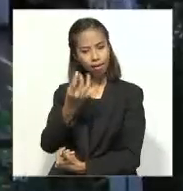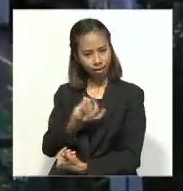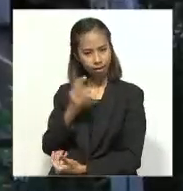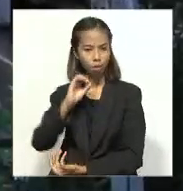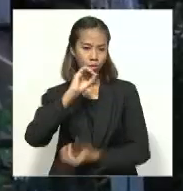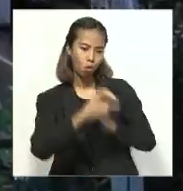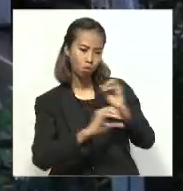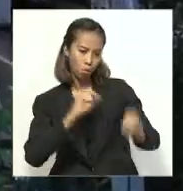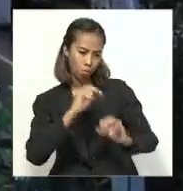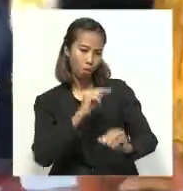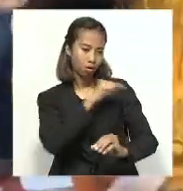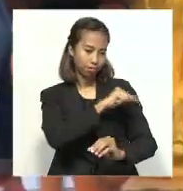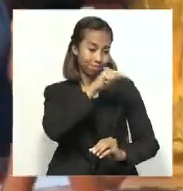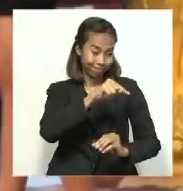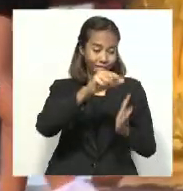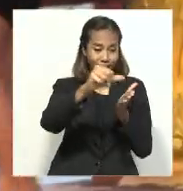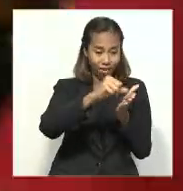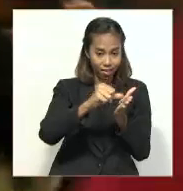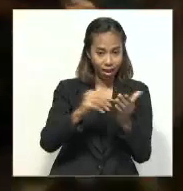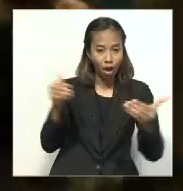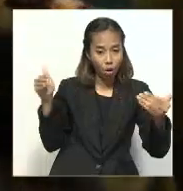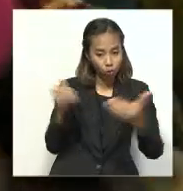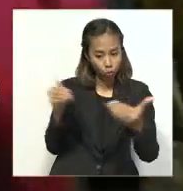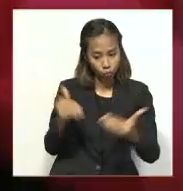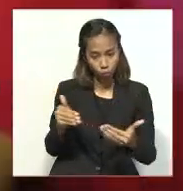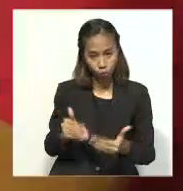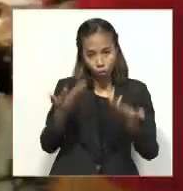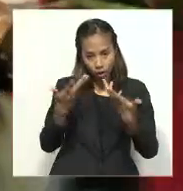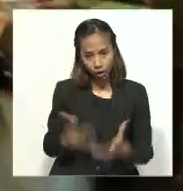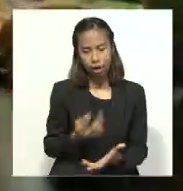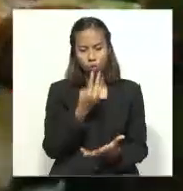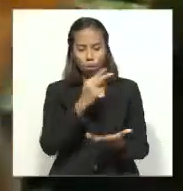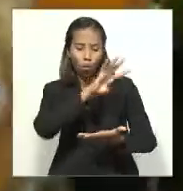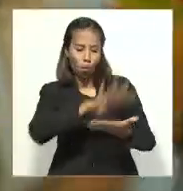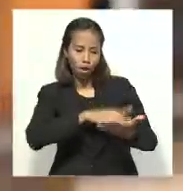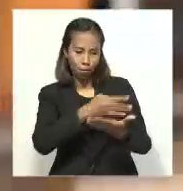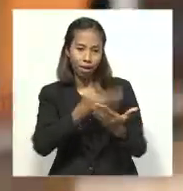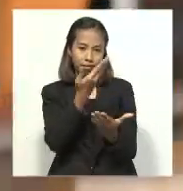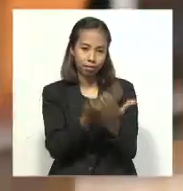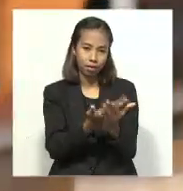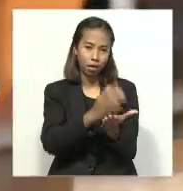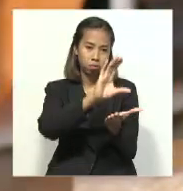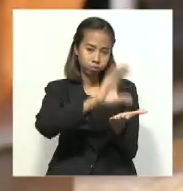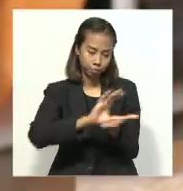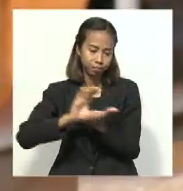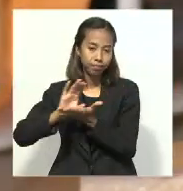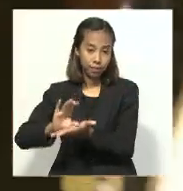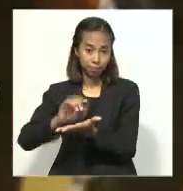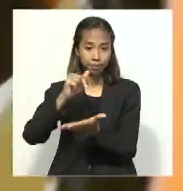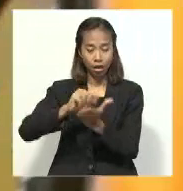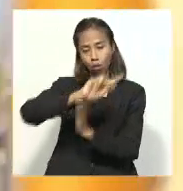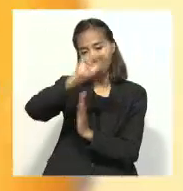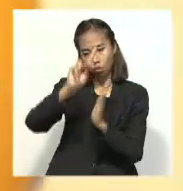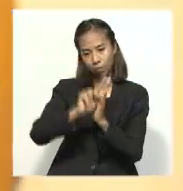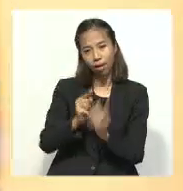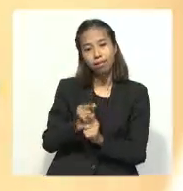ก้ให้ตรงกันรวมทั้งจะได้รับทราบถึงแนวทางการใช้จ่ายงบประมาณของรัฐที่ดำเนินการตามกฎหมายและต้องเดินหน้า